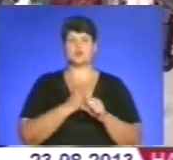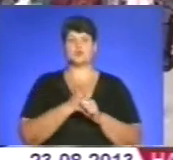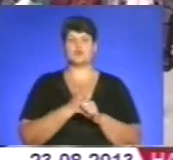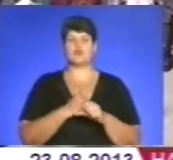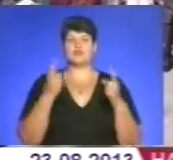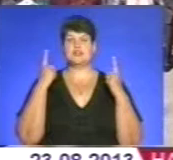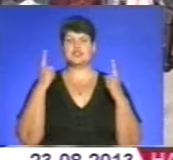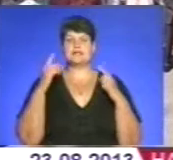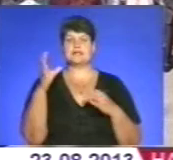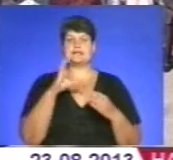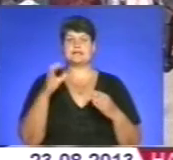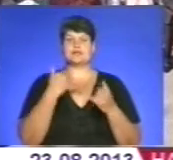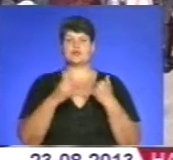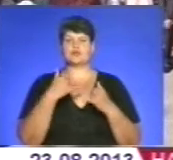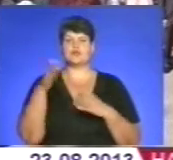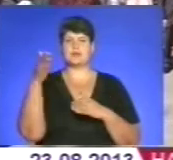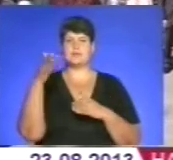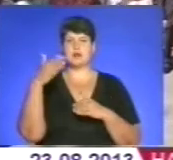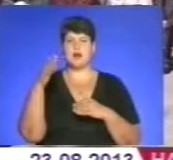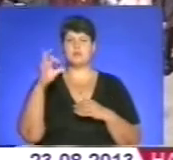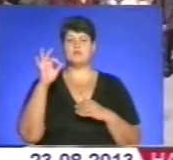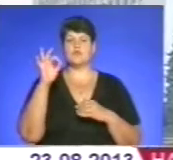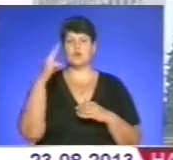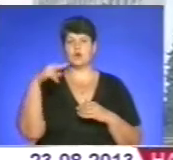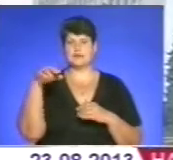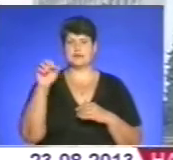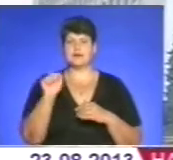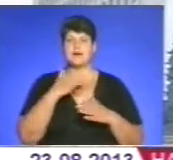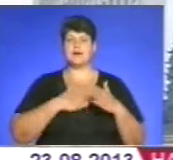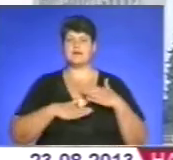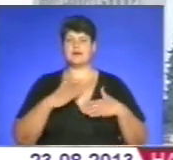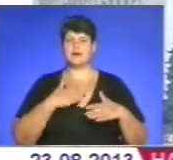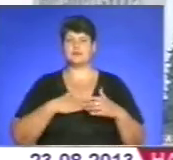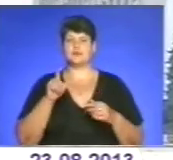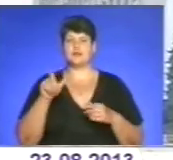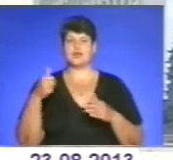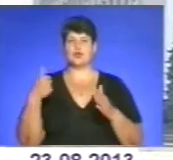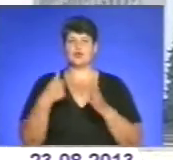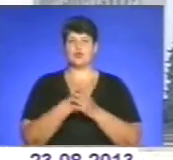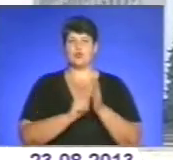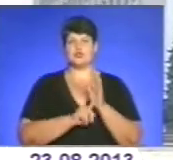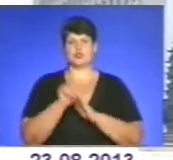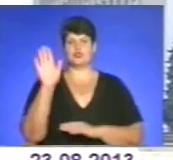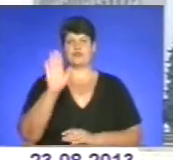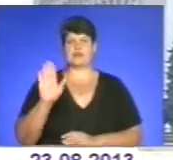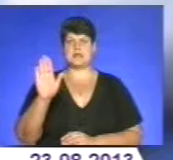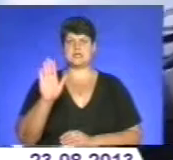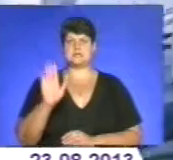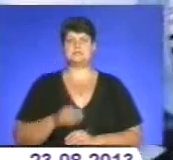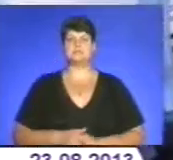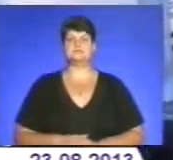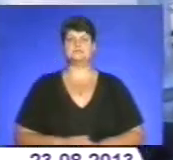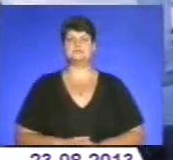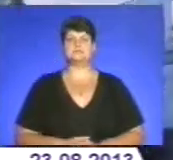Величезний блакитно-жовтий стяг на будівлі облдержадміністрації радуватиме тернополян до початку вересня.